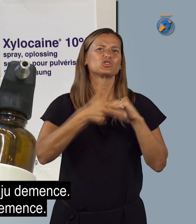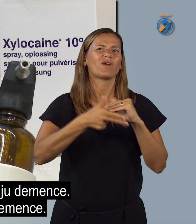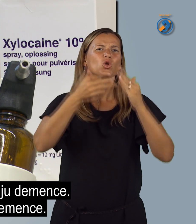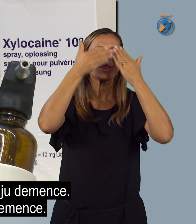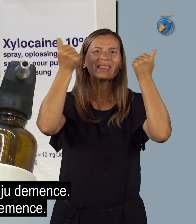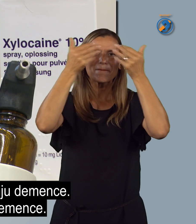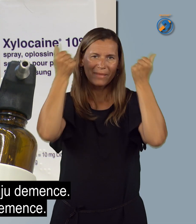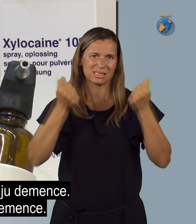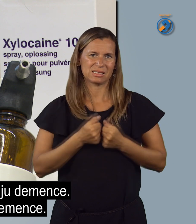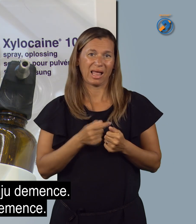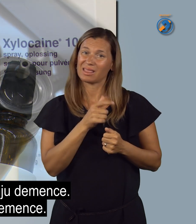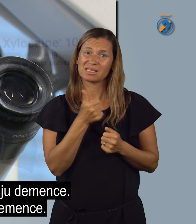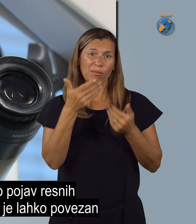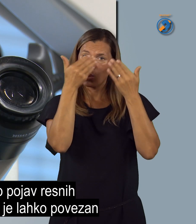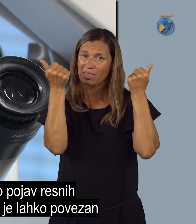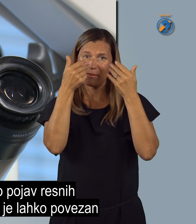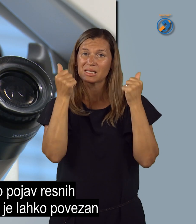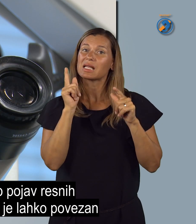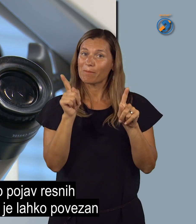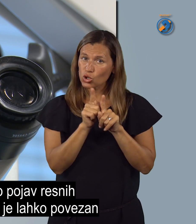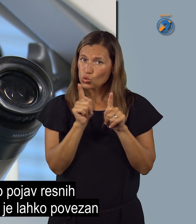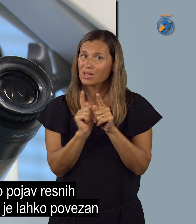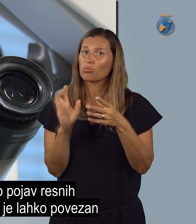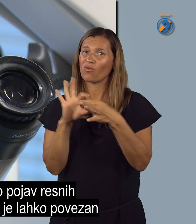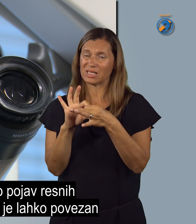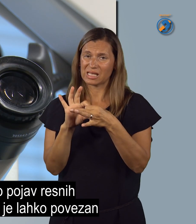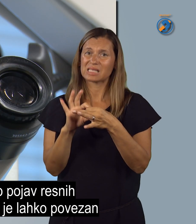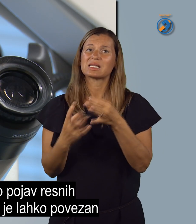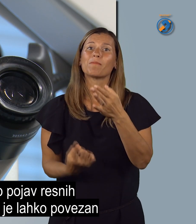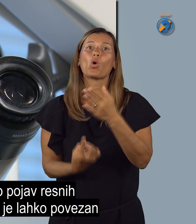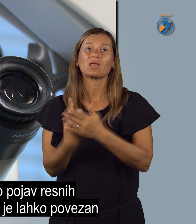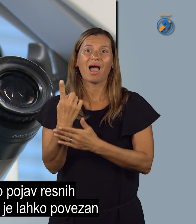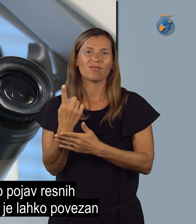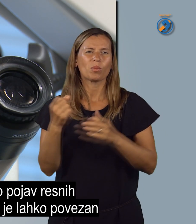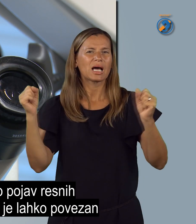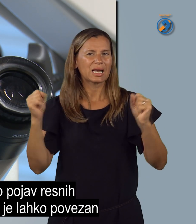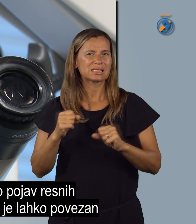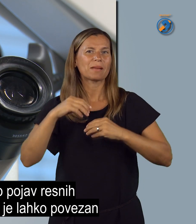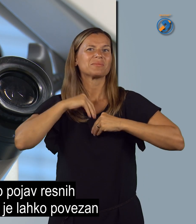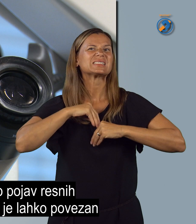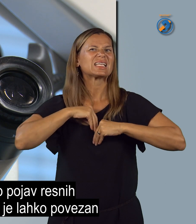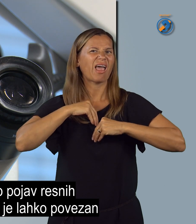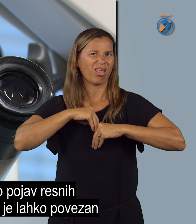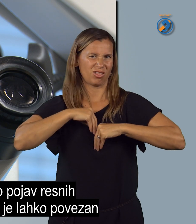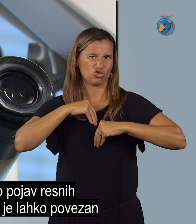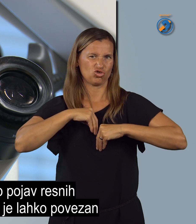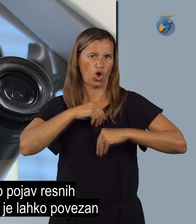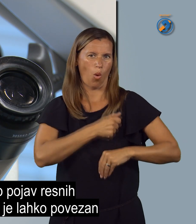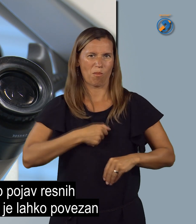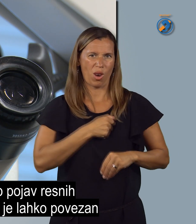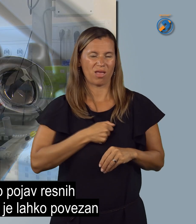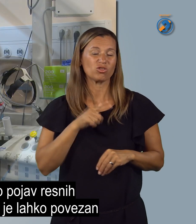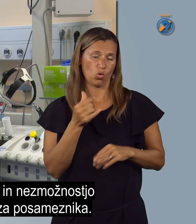demence. In ne samo demence, tudi neposredno pojav, se pravi resnih psihiatričnih obolenj je